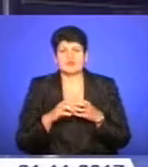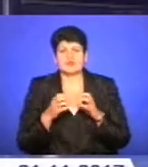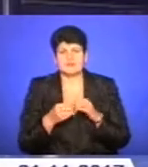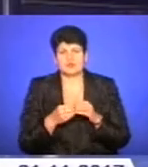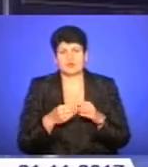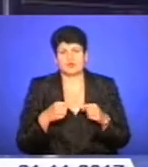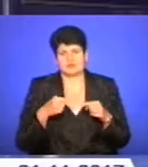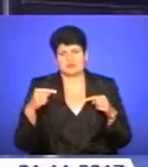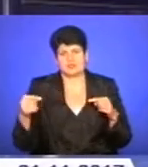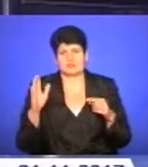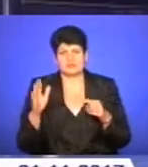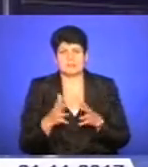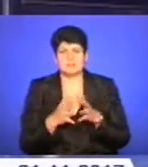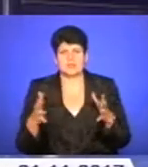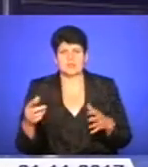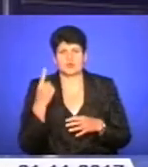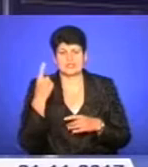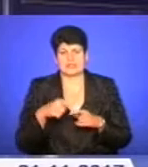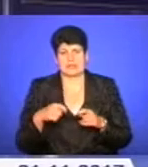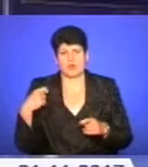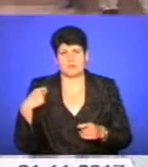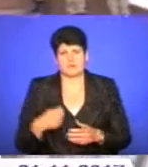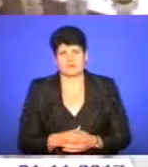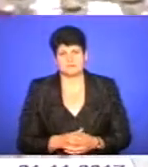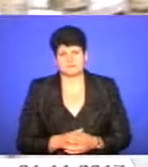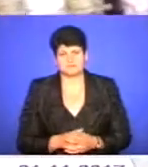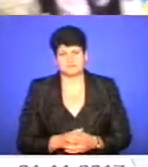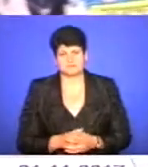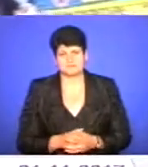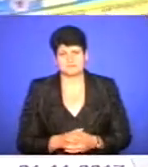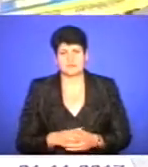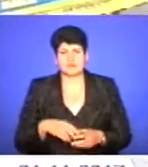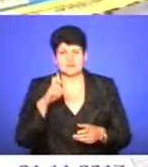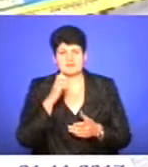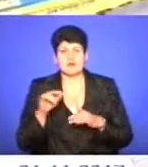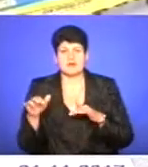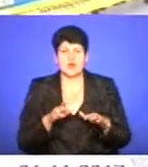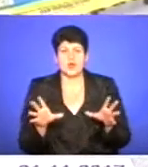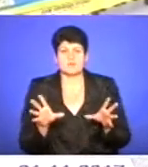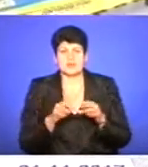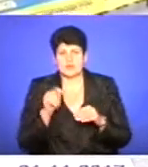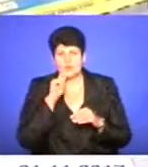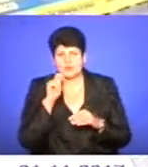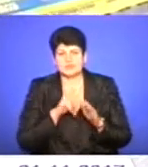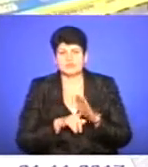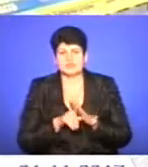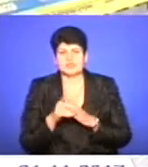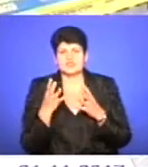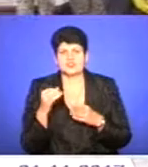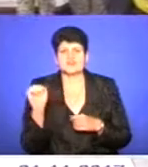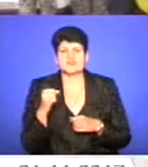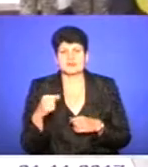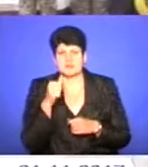довжина сягне більше 1 кілометра. Казначейська акція «Об'єднаймо Україну» стартувала ще у